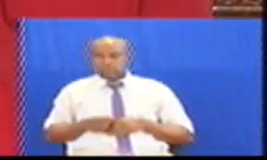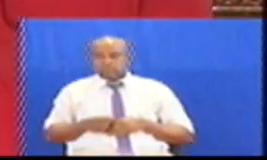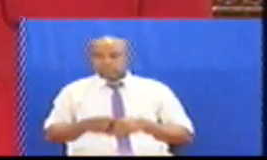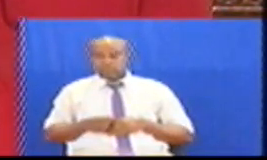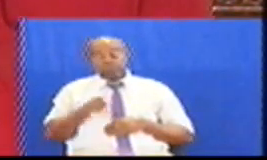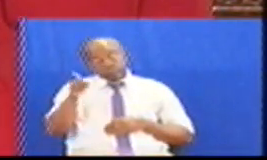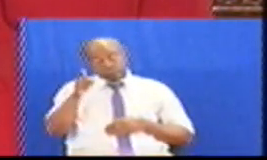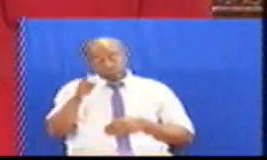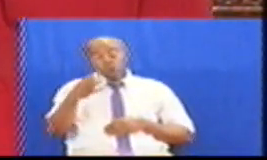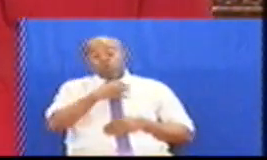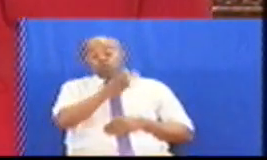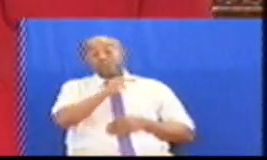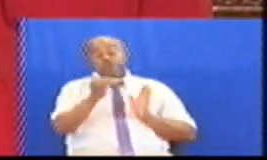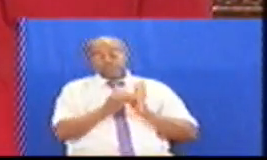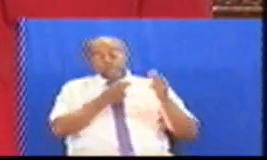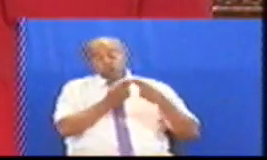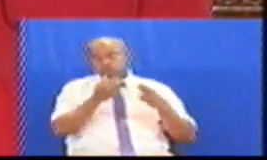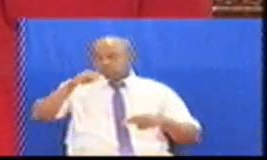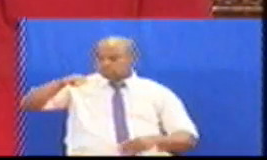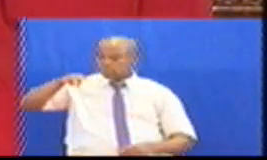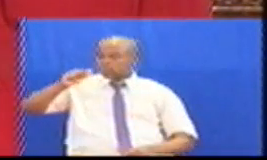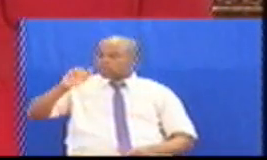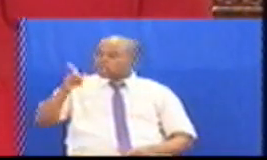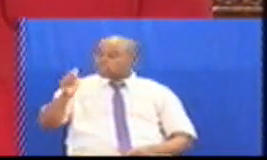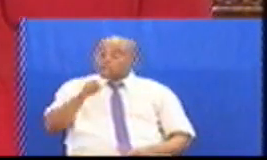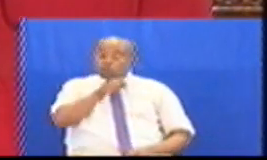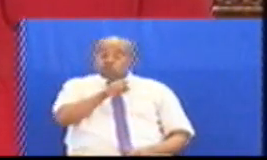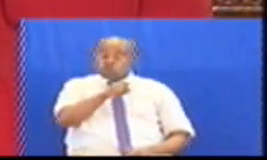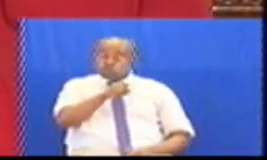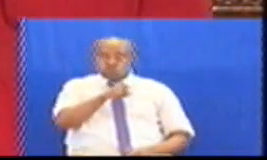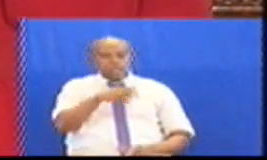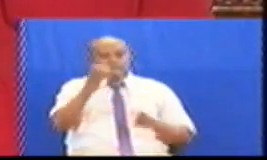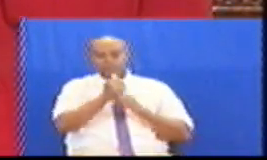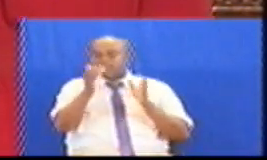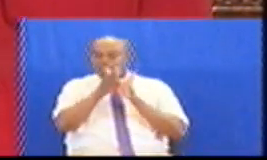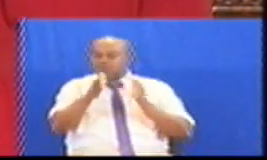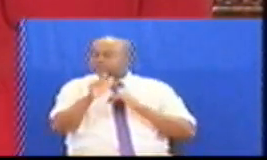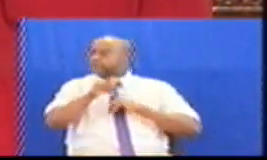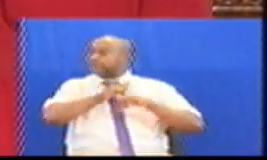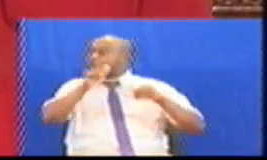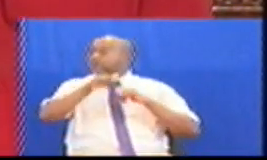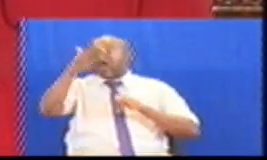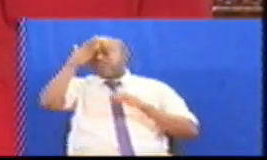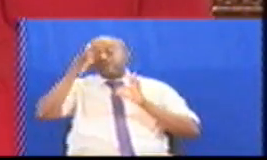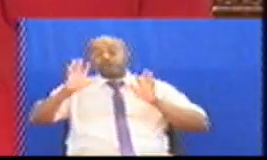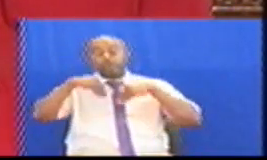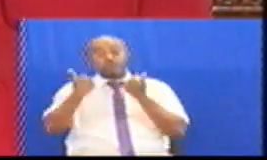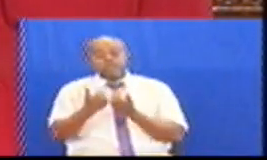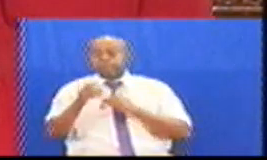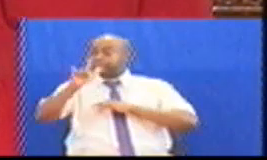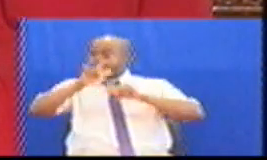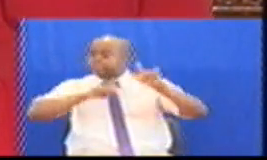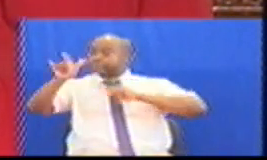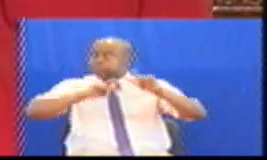Dr. Mahiga ni kati ya Watanzania wachache ambao wanaijua dunia sana. Nikuombe